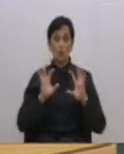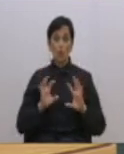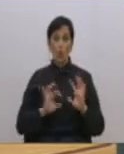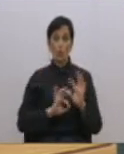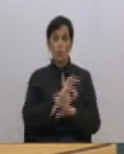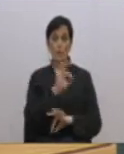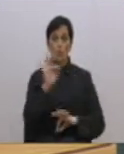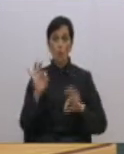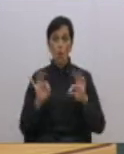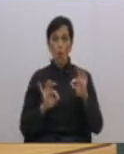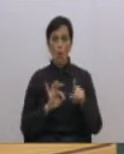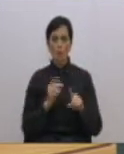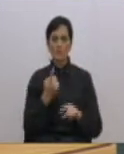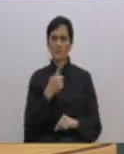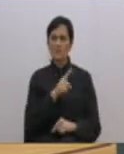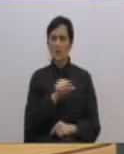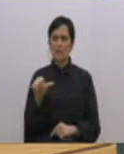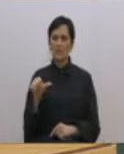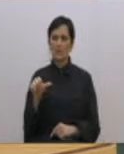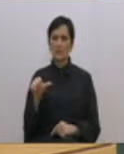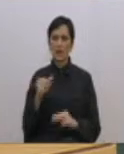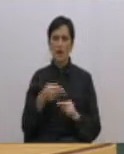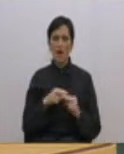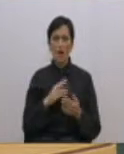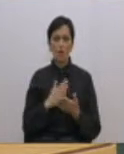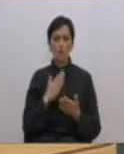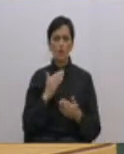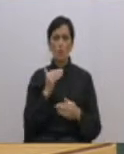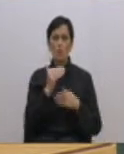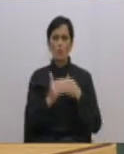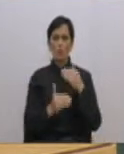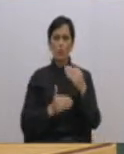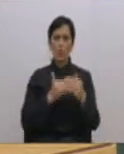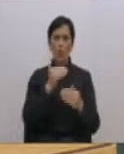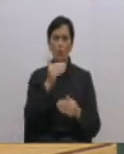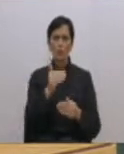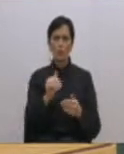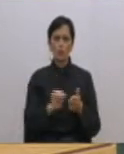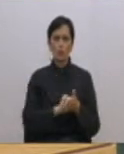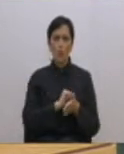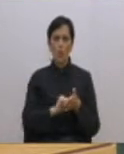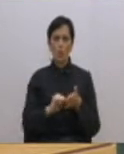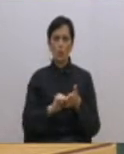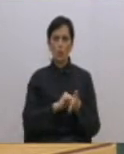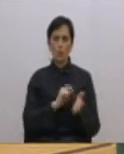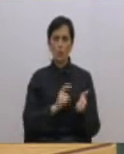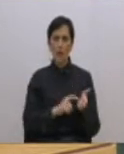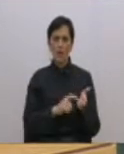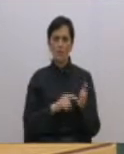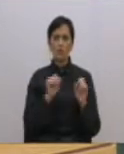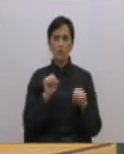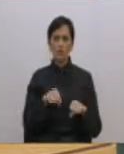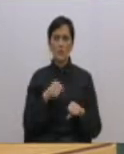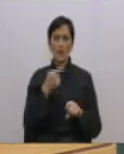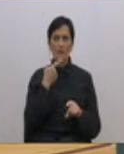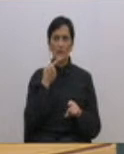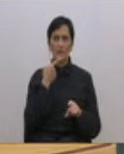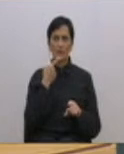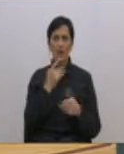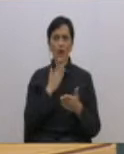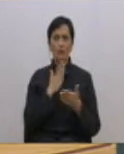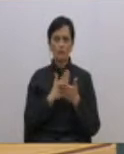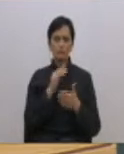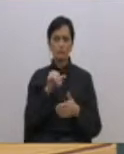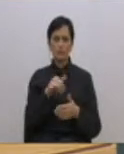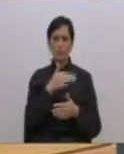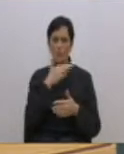პროექტი ცალსახად ეს არის პროგრესული დოკუმენტი, რომელსაც შეგვიძლია ვთქვათ, რომ აქვს